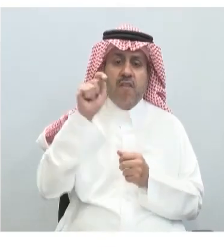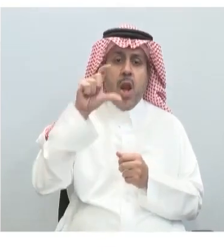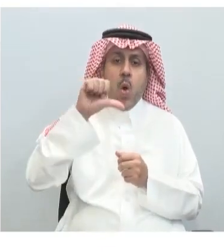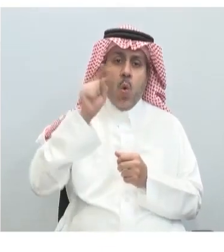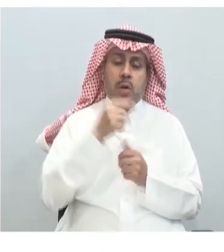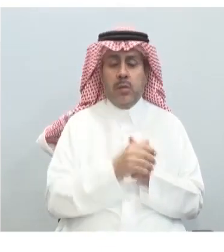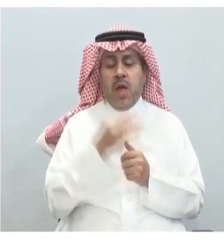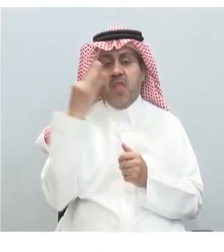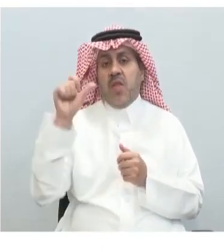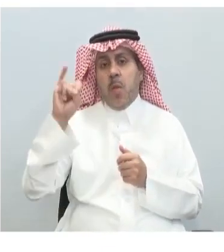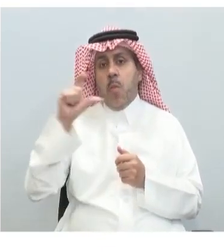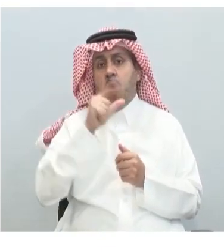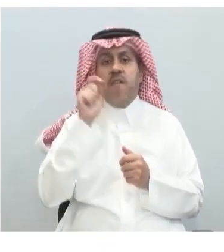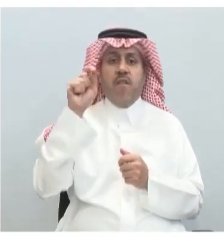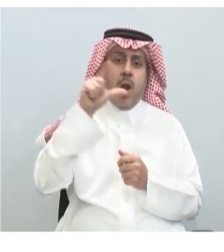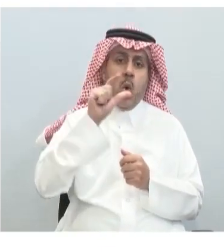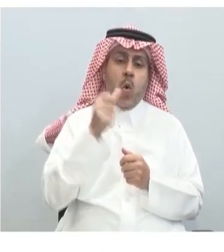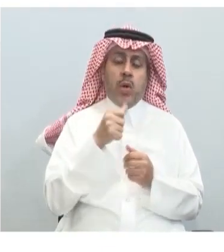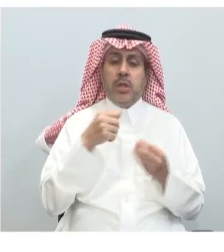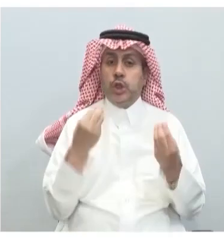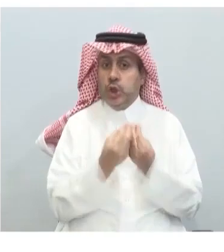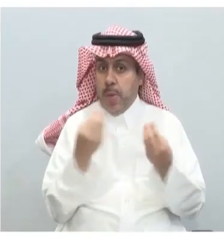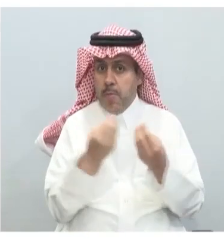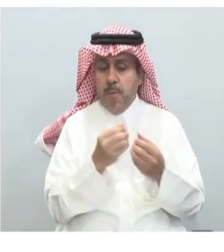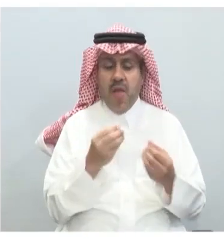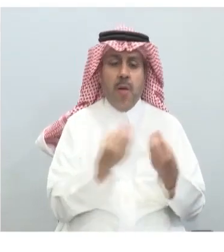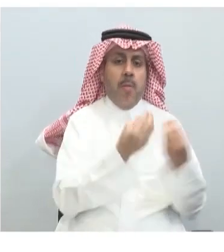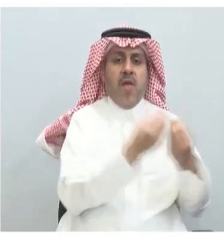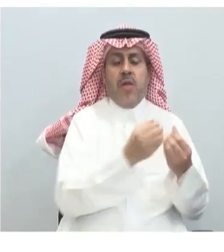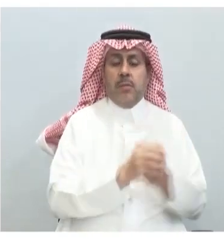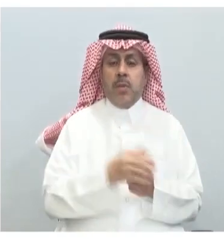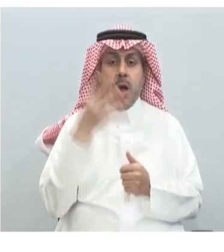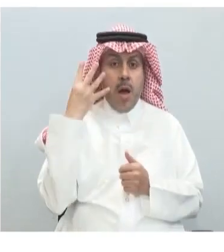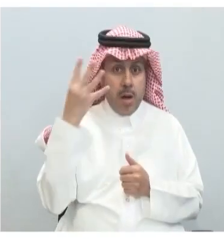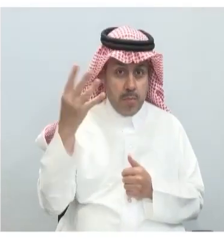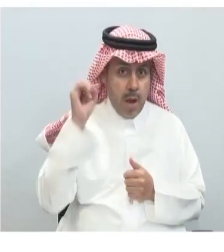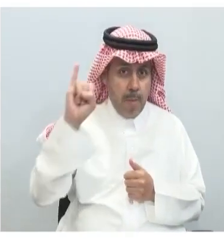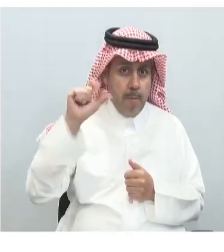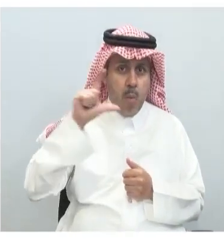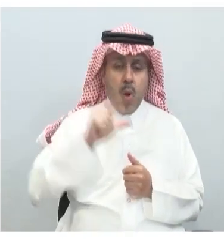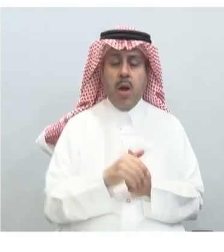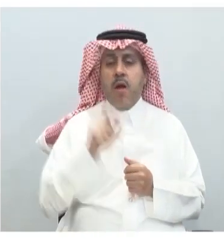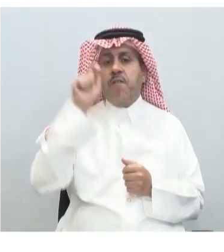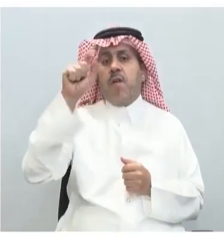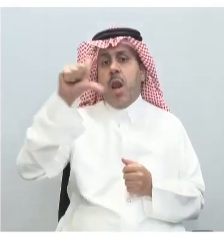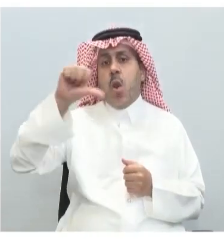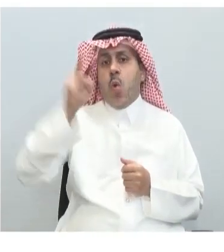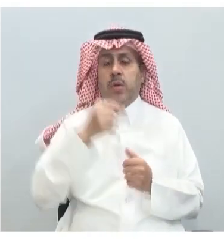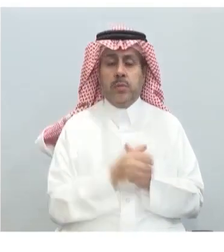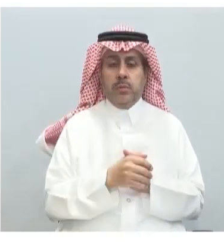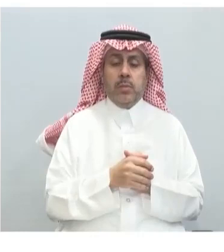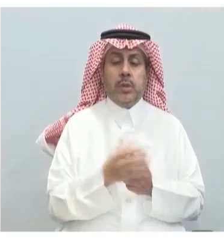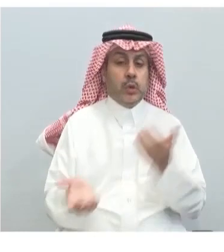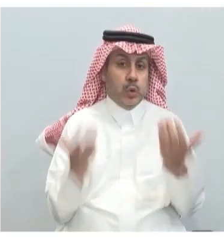3 مول من الفلور ساقوم بجمعها حتى تعطيني 4 مول من الفلور حتى يطابق المعادله